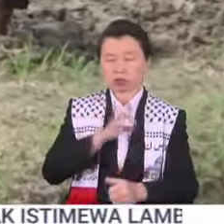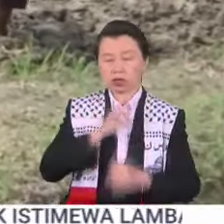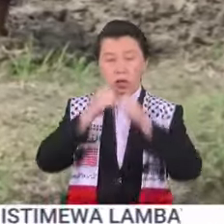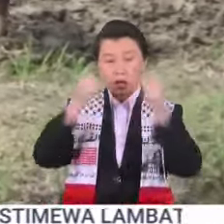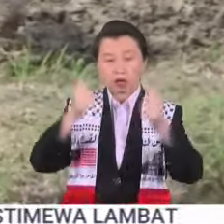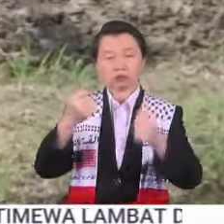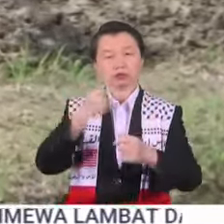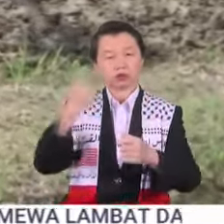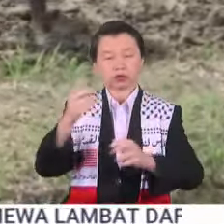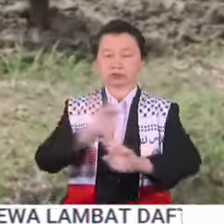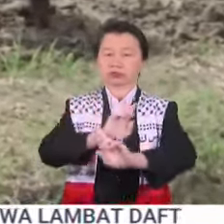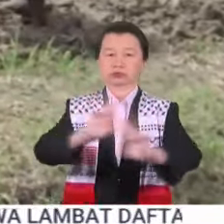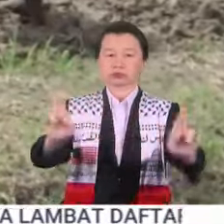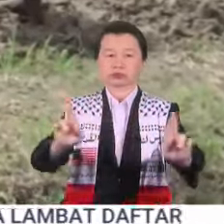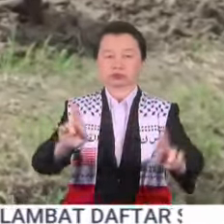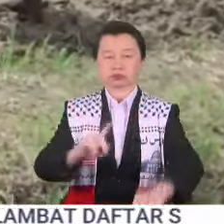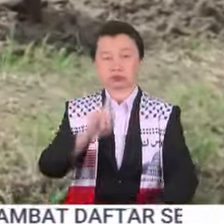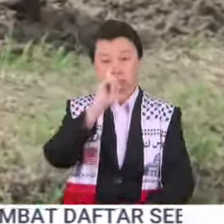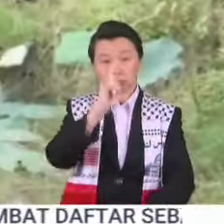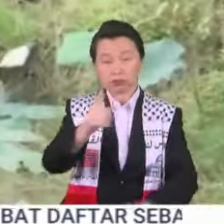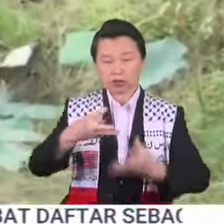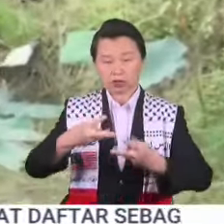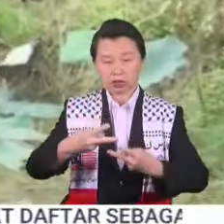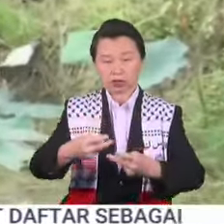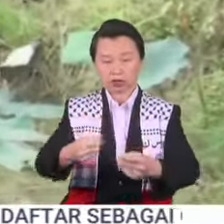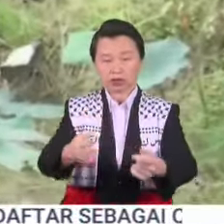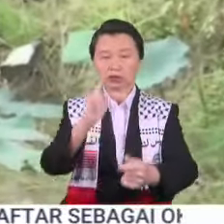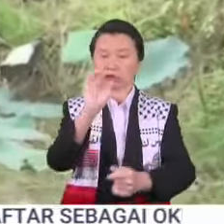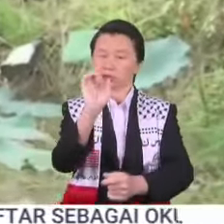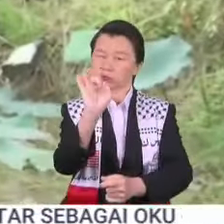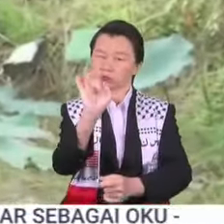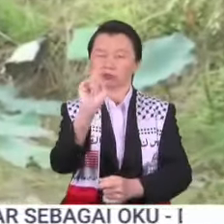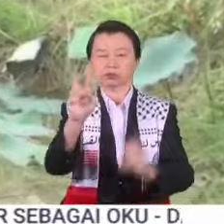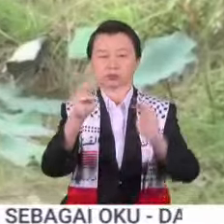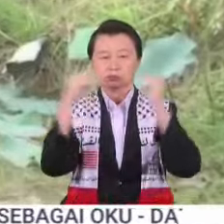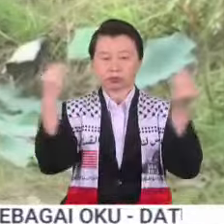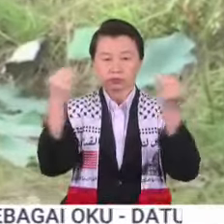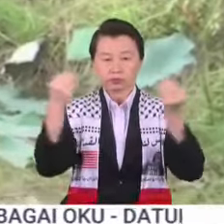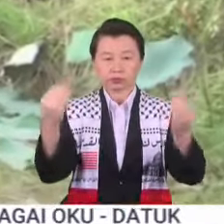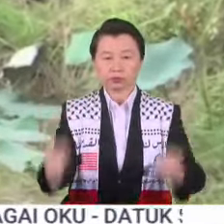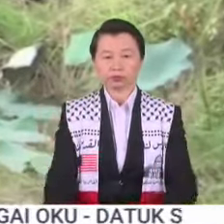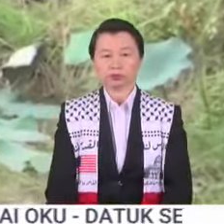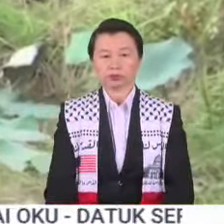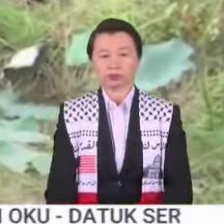kaki tangan awam yang sentiasa bersedia memastikan kelancaran sesuatu majlis.